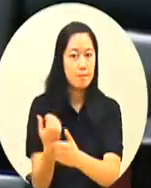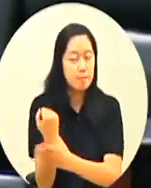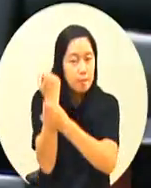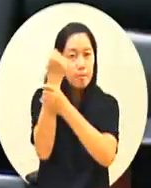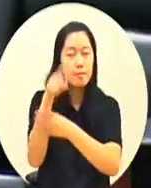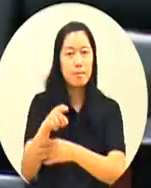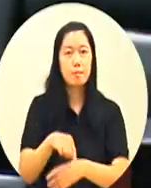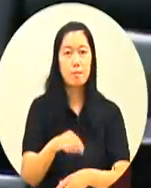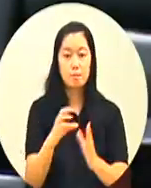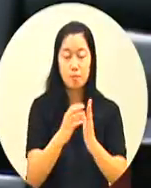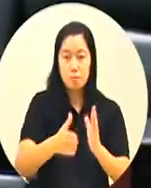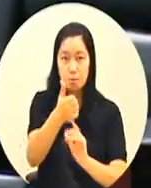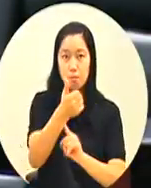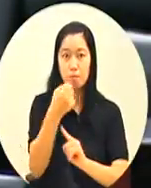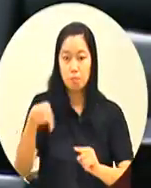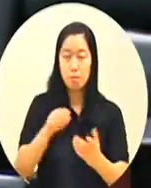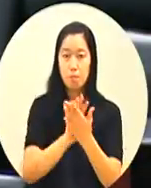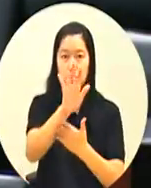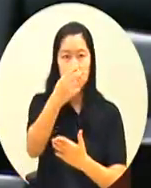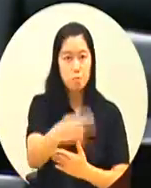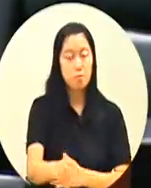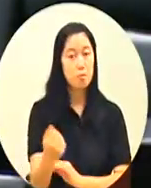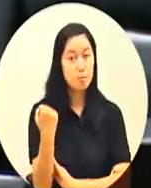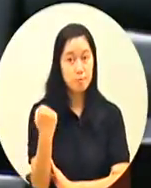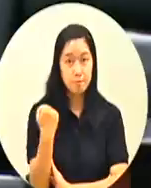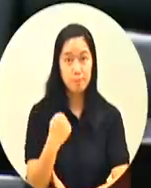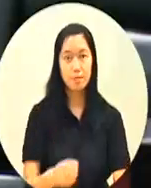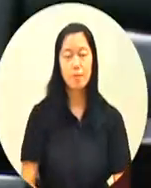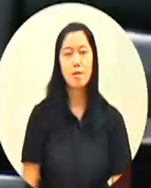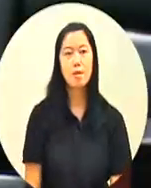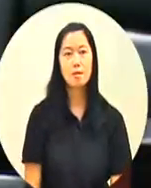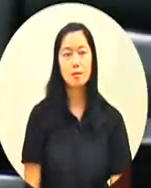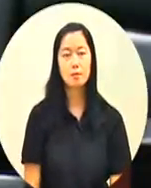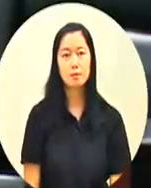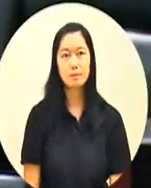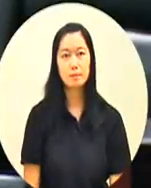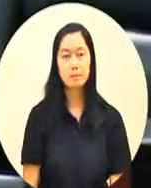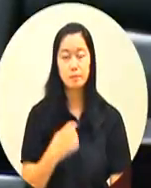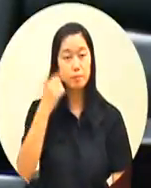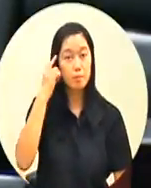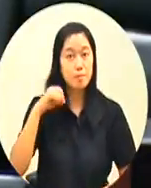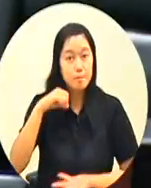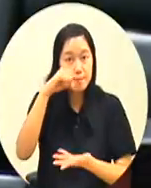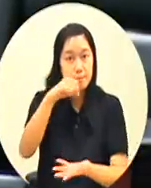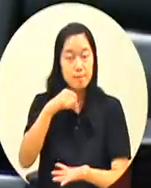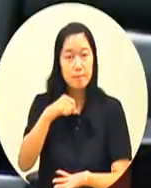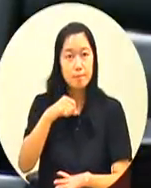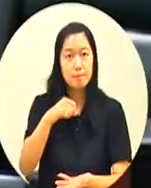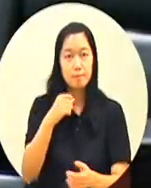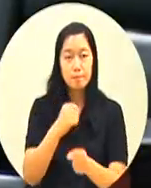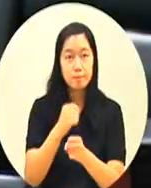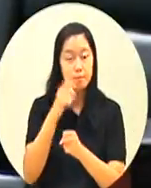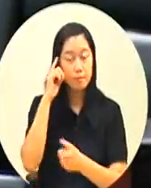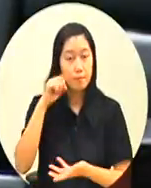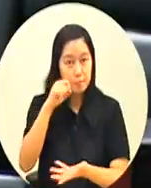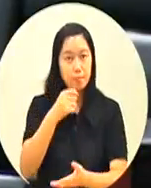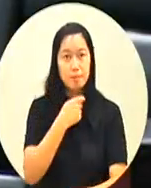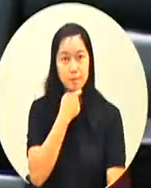觉得局长这是我们也可能未来要继续 去努力做的，所以这边提出这样子 的一些建议。那